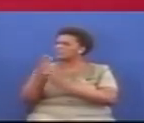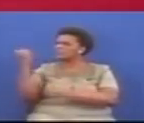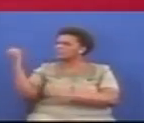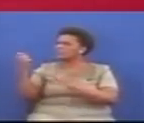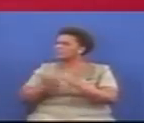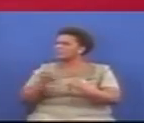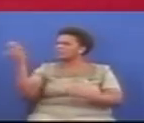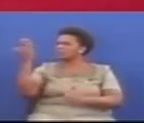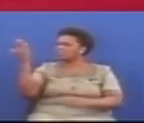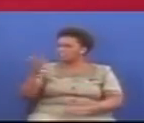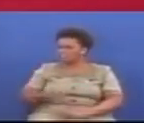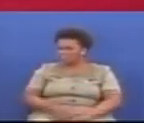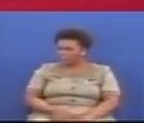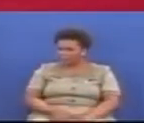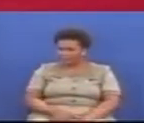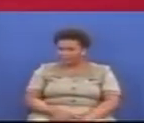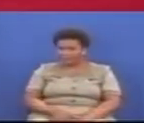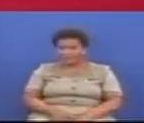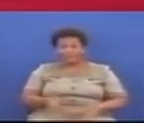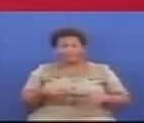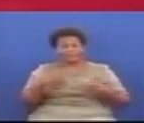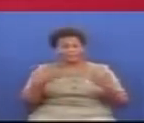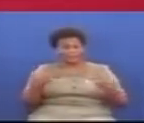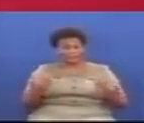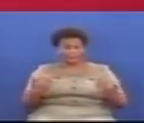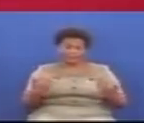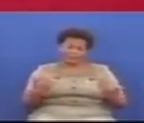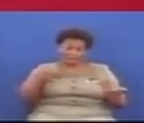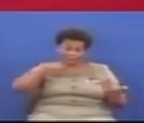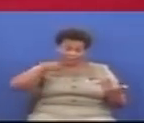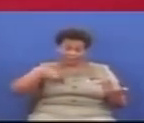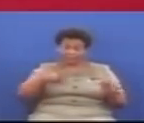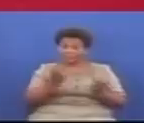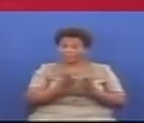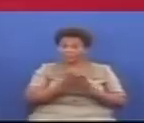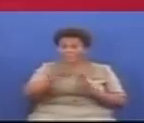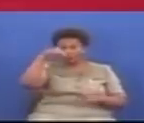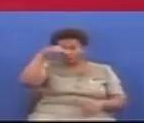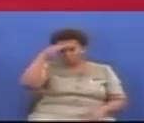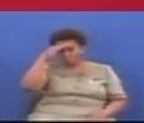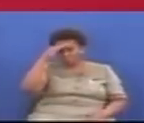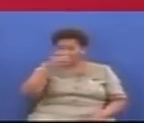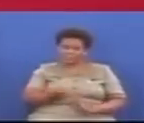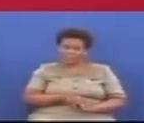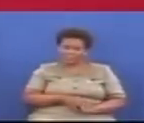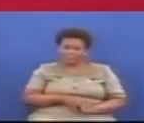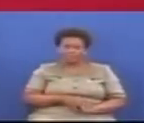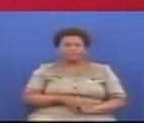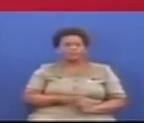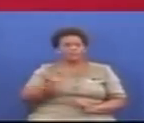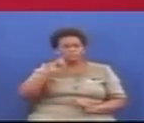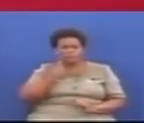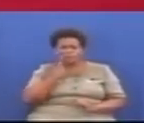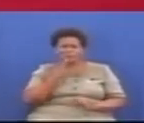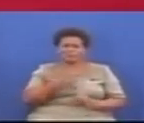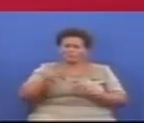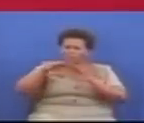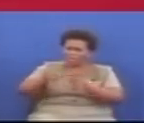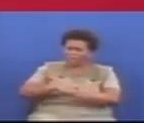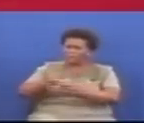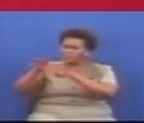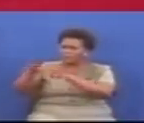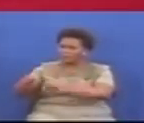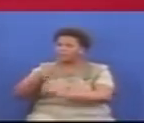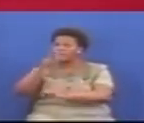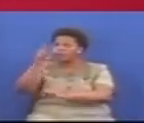kwa hiyo basi, kama ambavyo ilivyo kawaida na desturi ya jeshi la polisi kuweza kukabiliana na wahalifu, imekuwa ikifanya hivyo kushughulika na watu ambao wakitumia